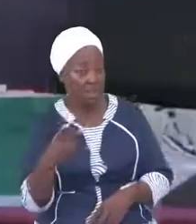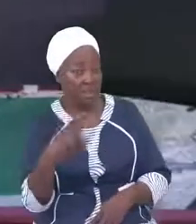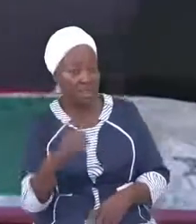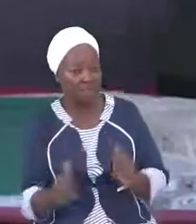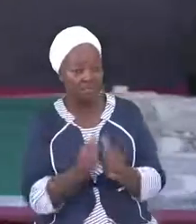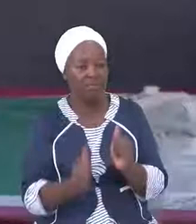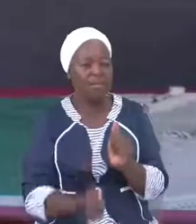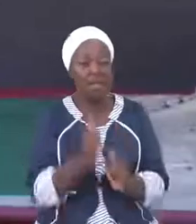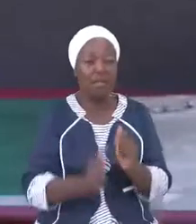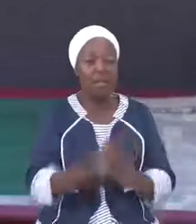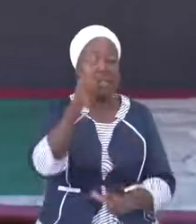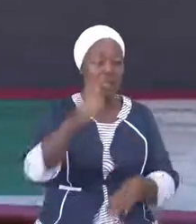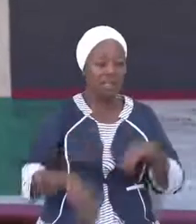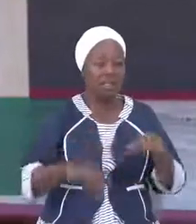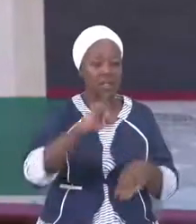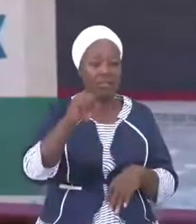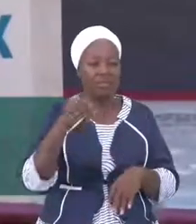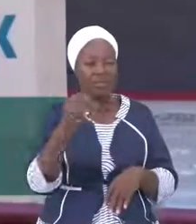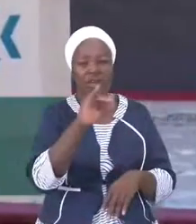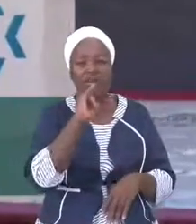voici, il y a ici plus que Jonas.